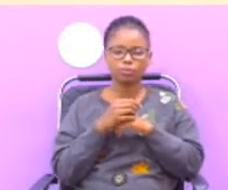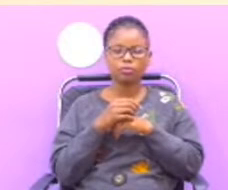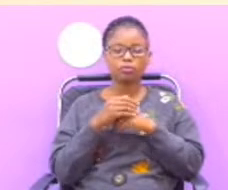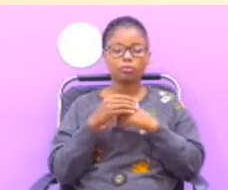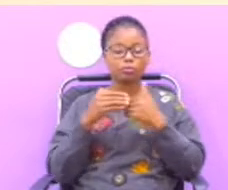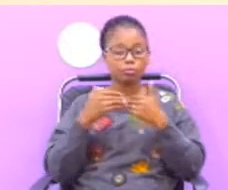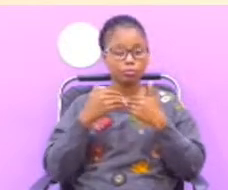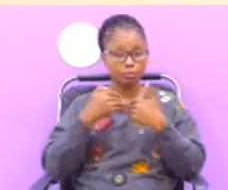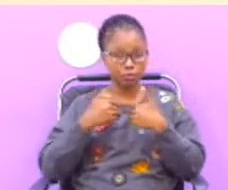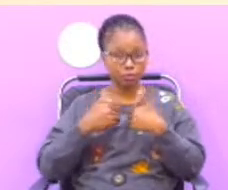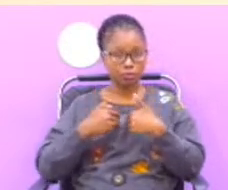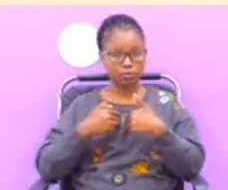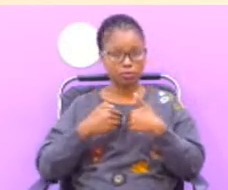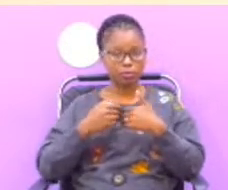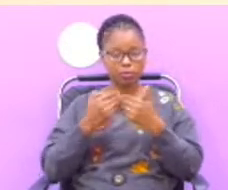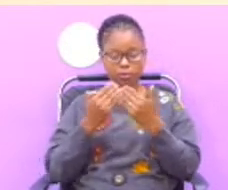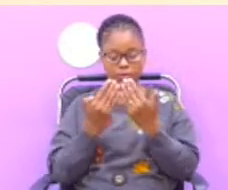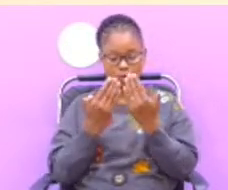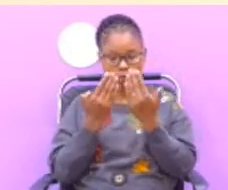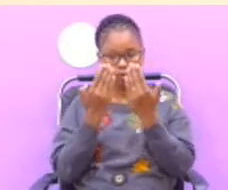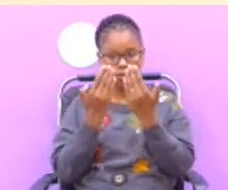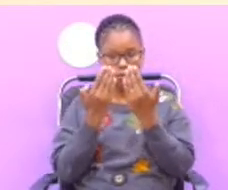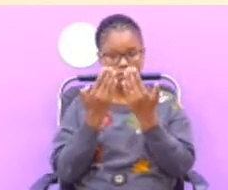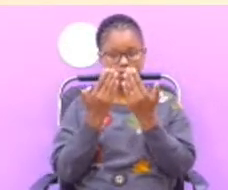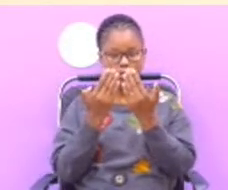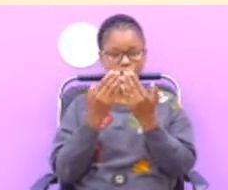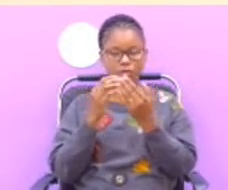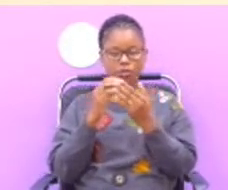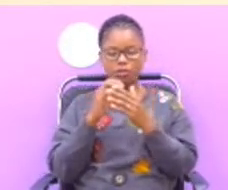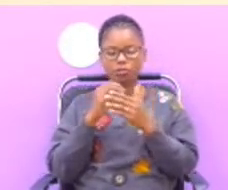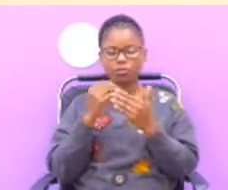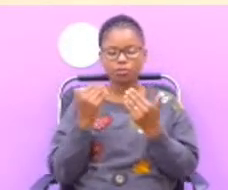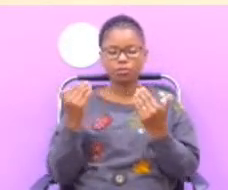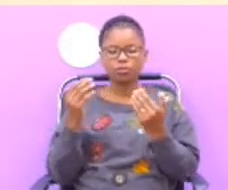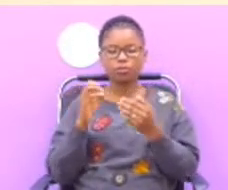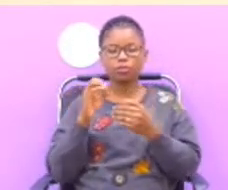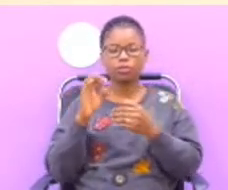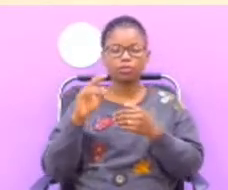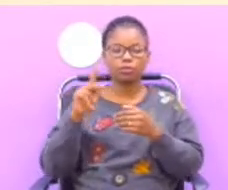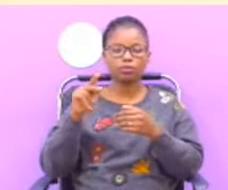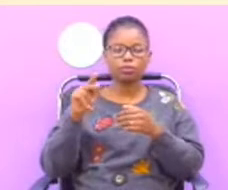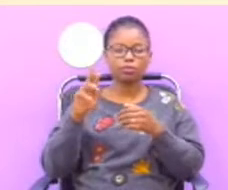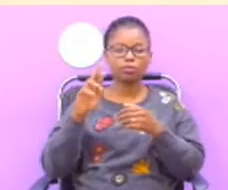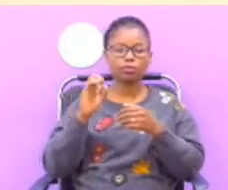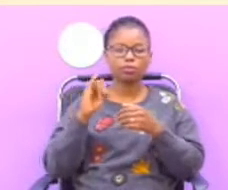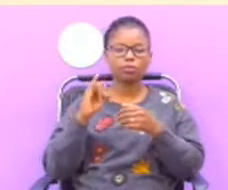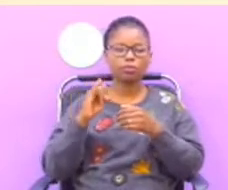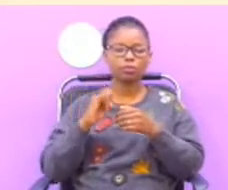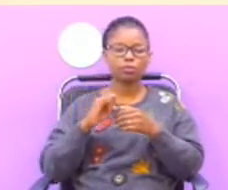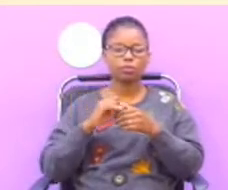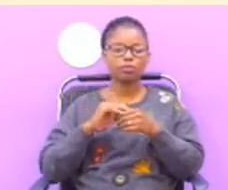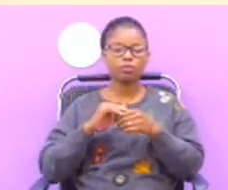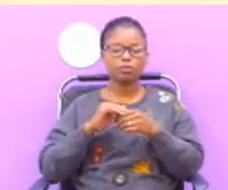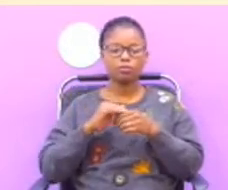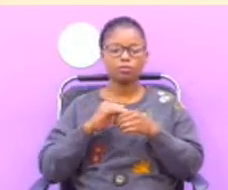nie mutihana ine ona siana siakusi. Niudhome tehoro wa siana